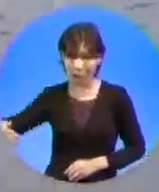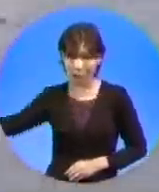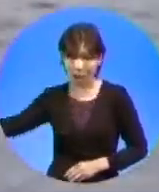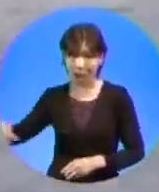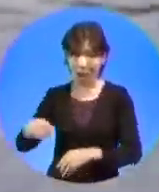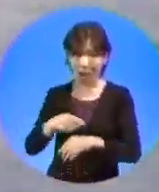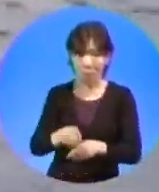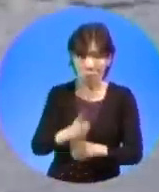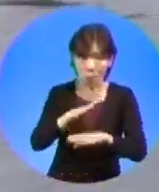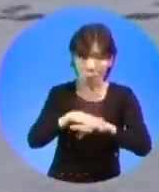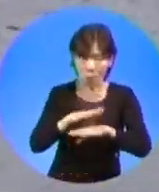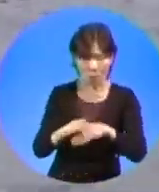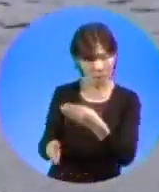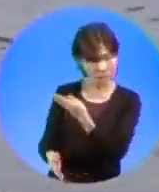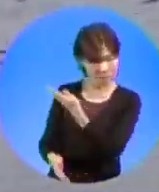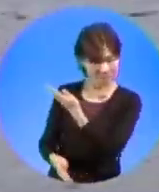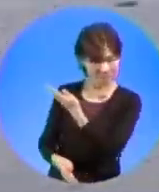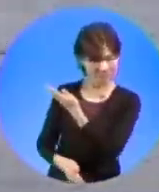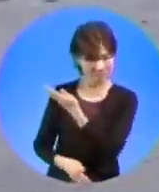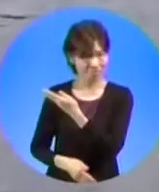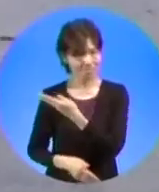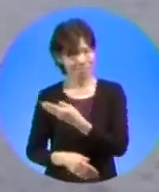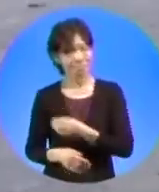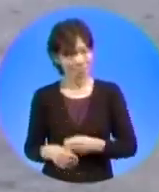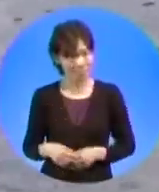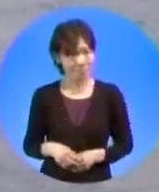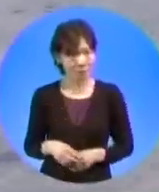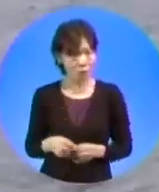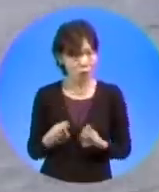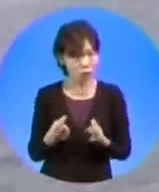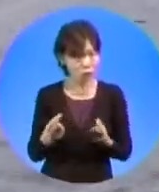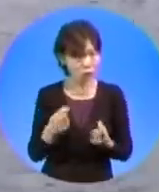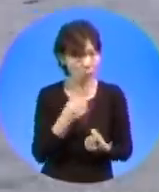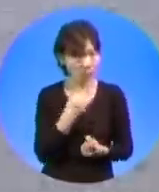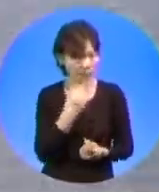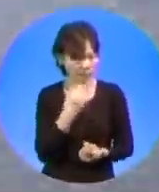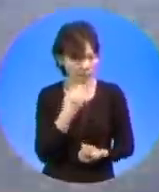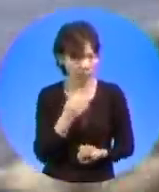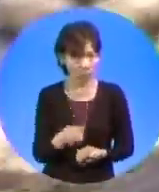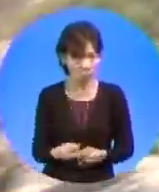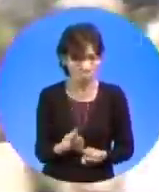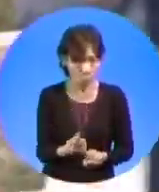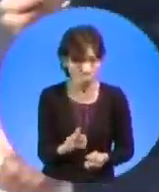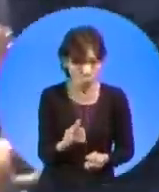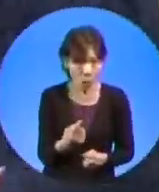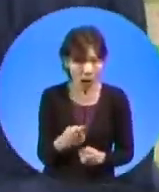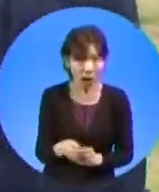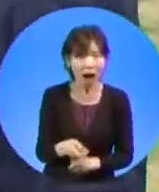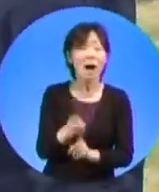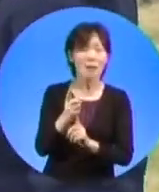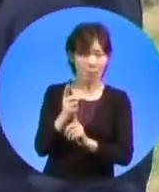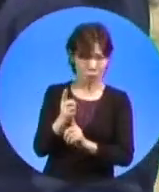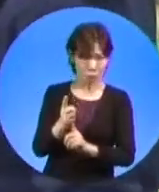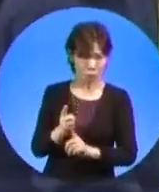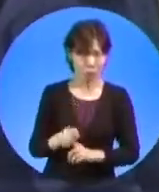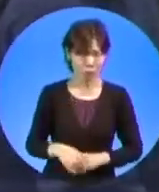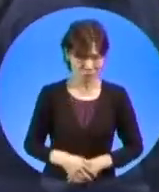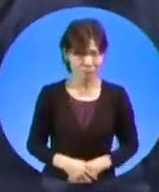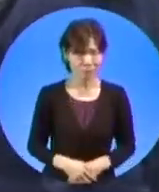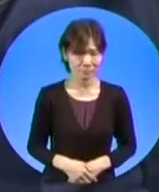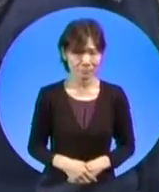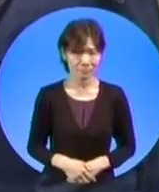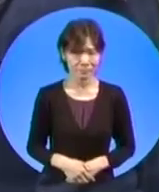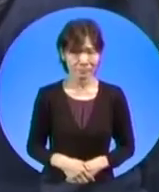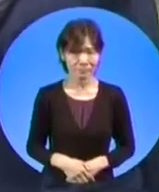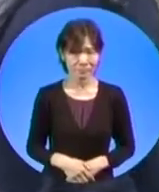って、 はい、 ほんでずっと流れていく境に、ほんでまたあっちまで行ったら、またこっちちょっと紙の方へ、ね、やってもらったら、そ